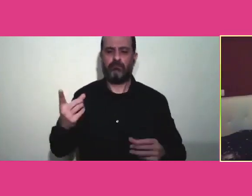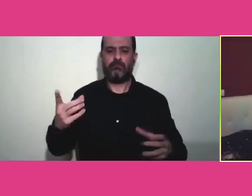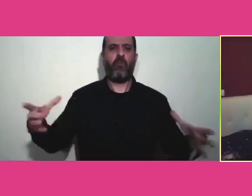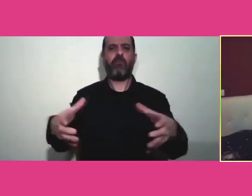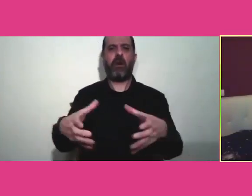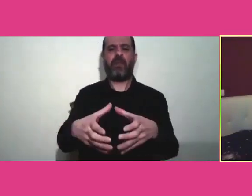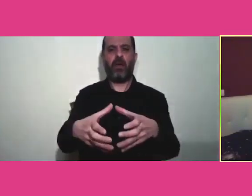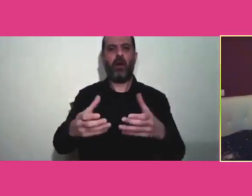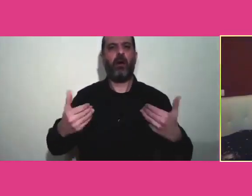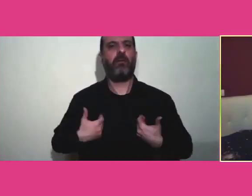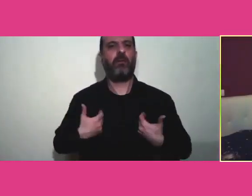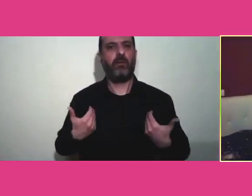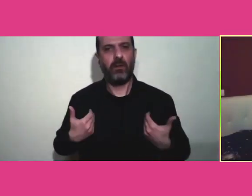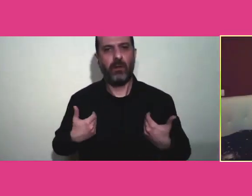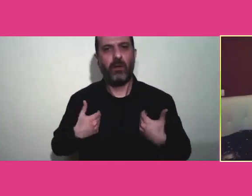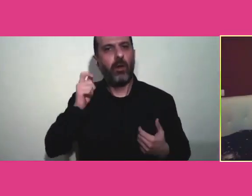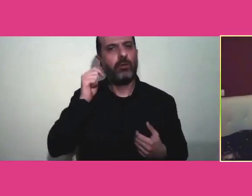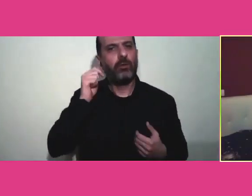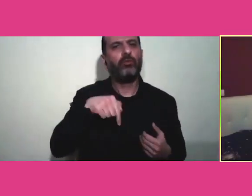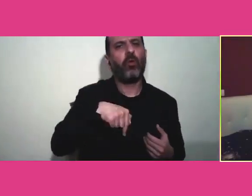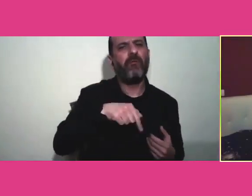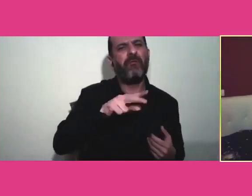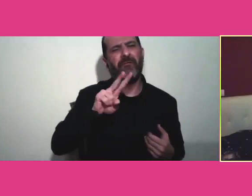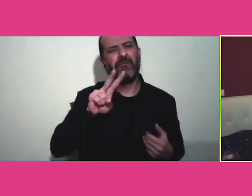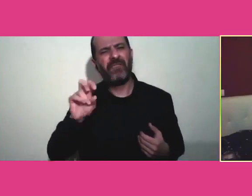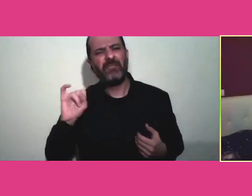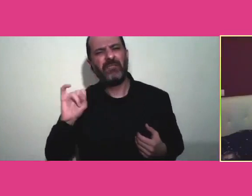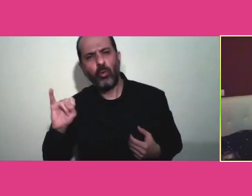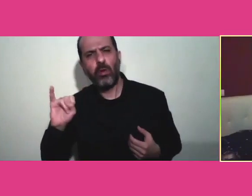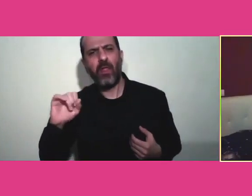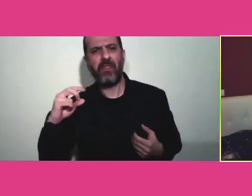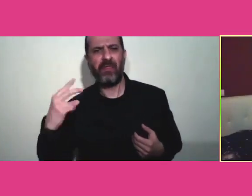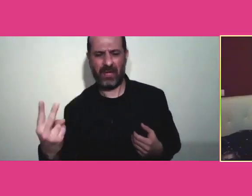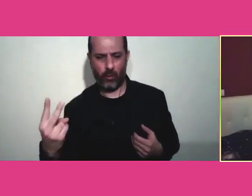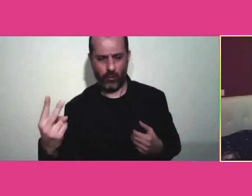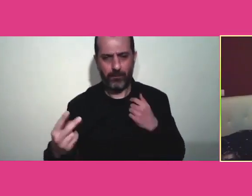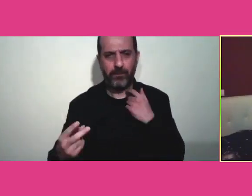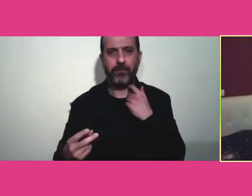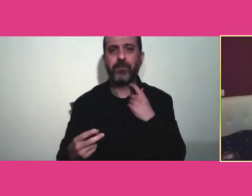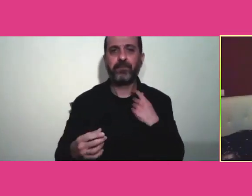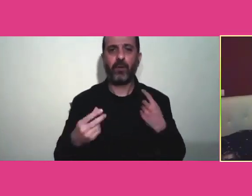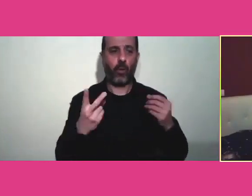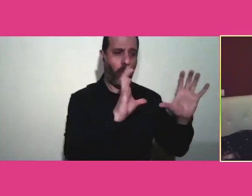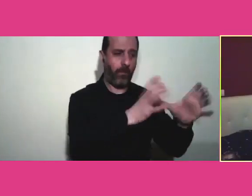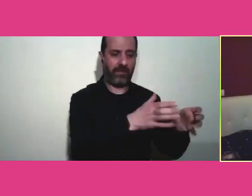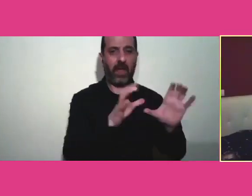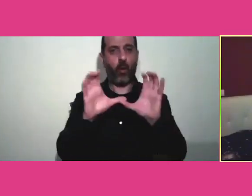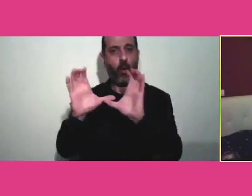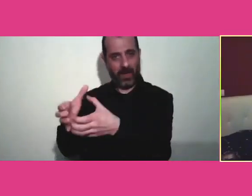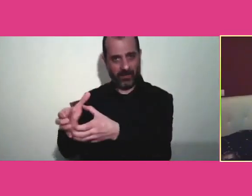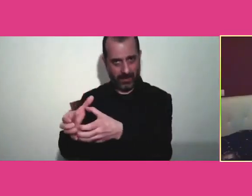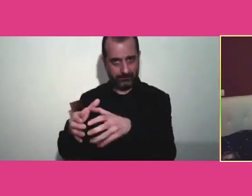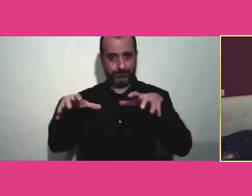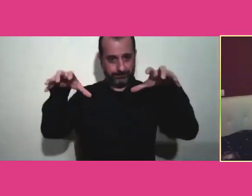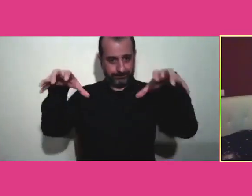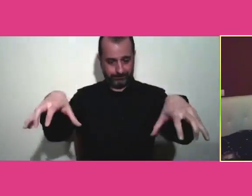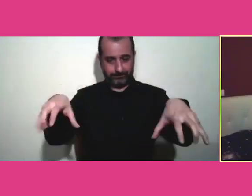παιχνίδι λεγόταν το Bejeweled 2, και μια άλλη ομάδα και τοποθετήθηκαν στο ίδιο περιβάλλον. Αλλά η άλλη ομάδα δεν έπαιζε το